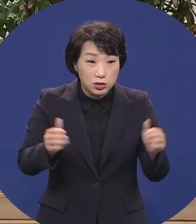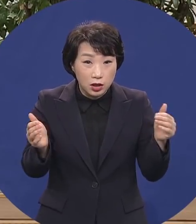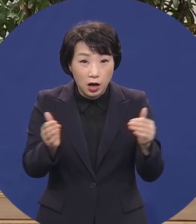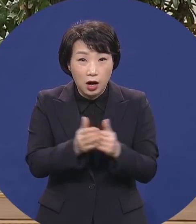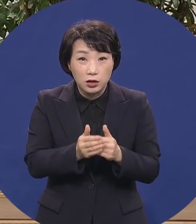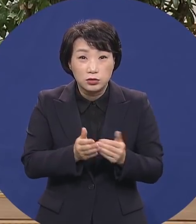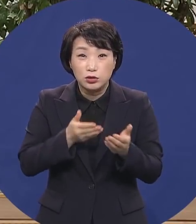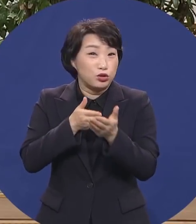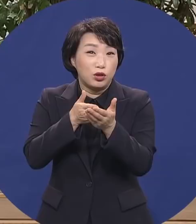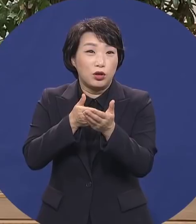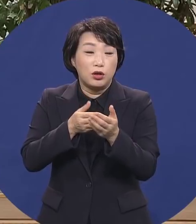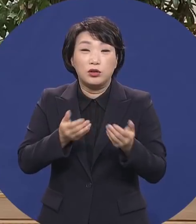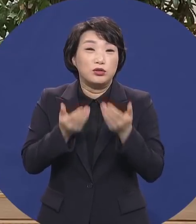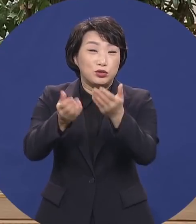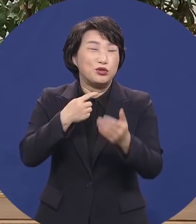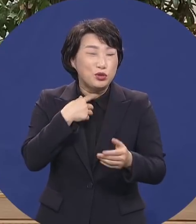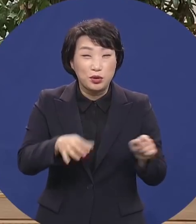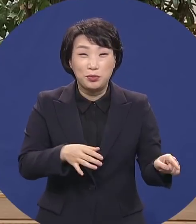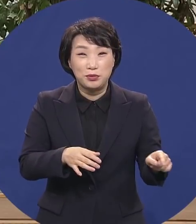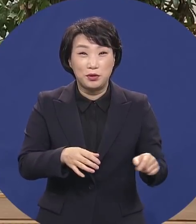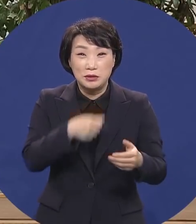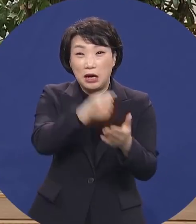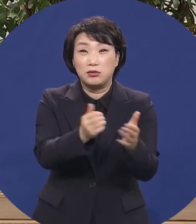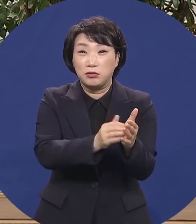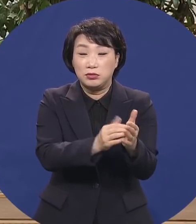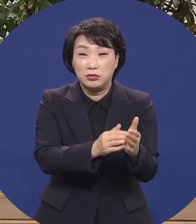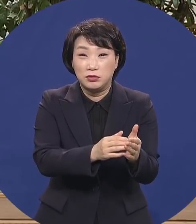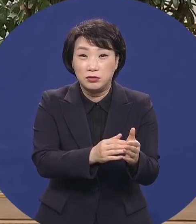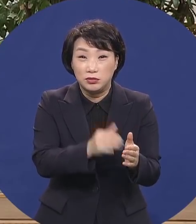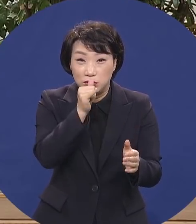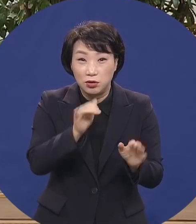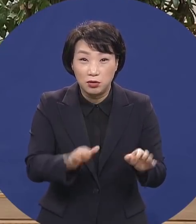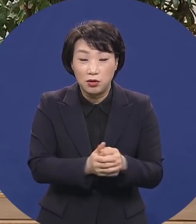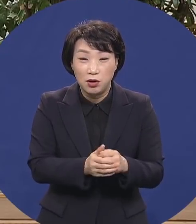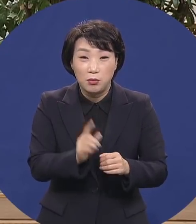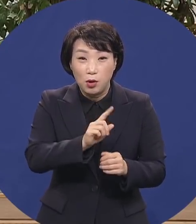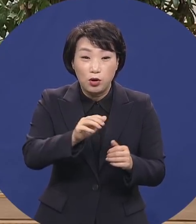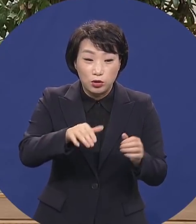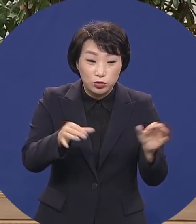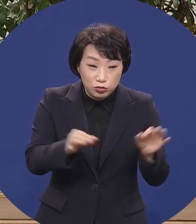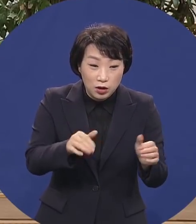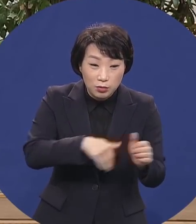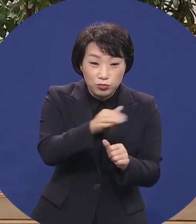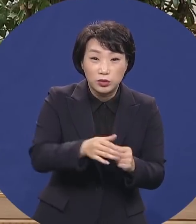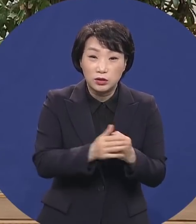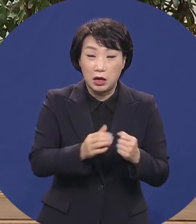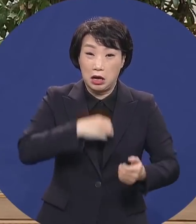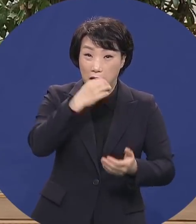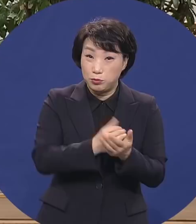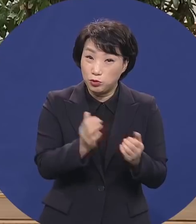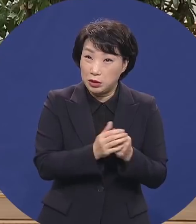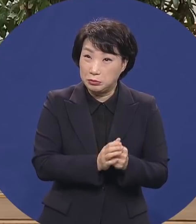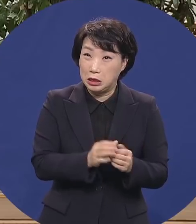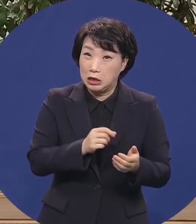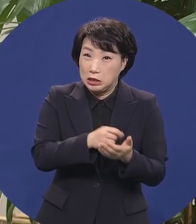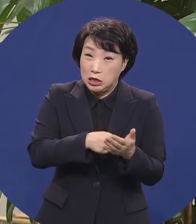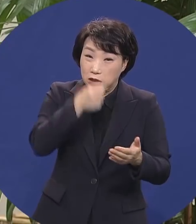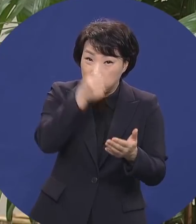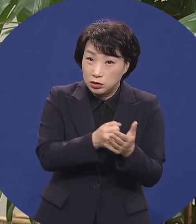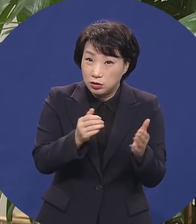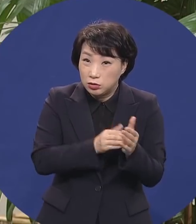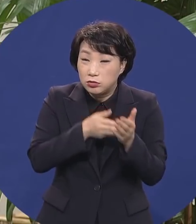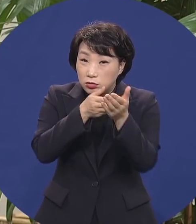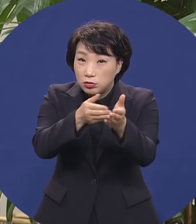했다. 그냥 한다고 작정해. 그 순간에 어떤 분위기와 감동에 통해서인가 봐. 한 푼도 안 해.